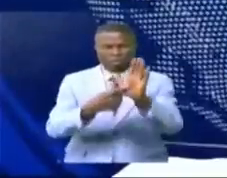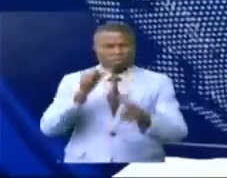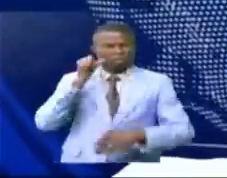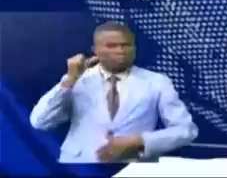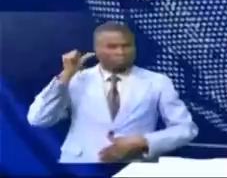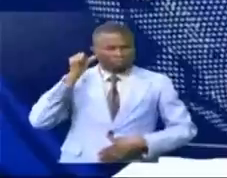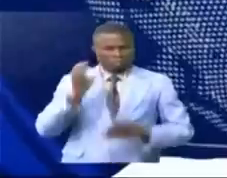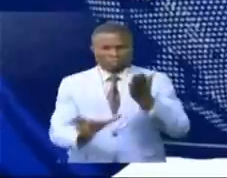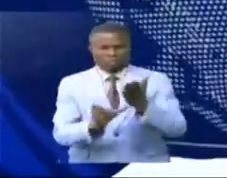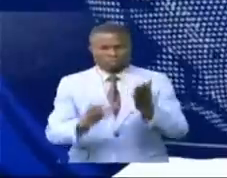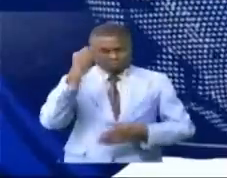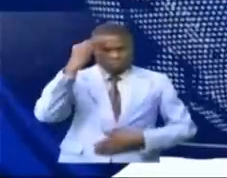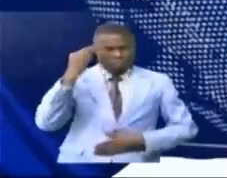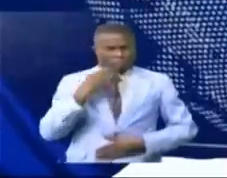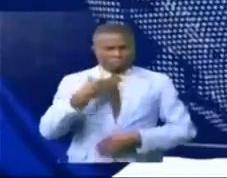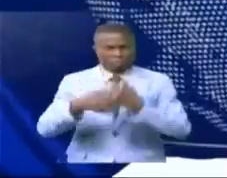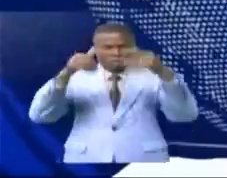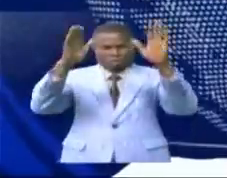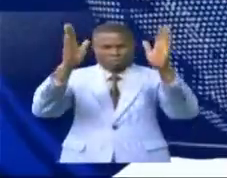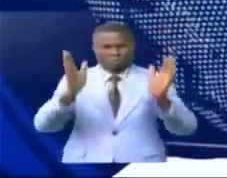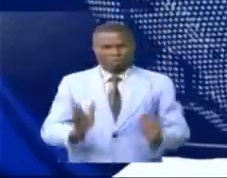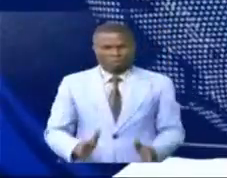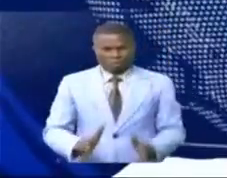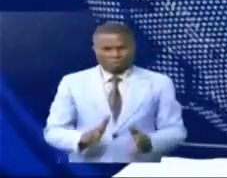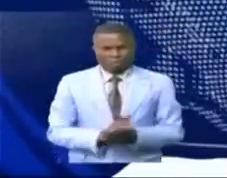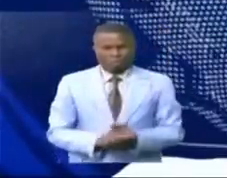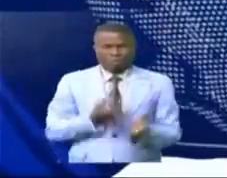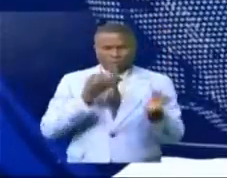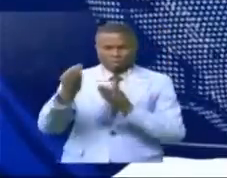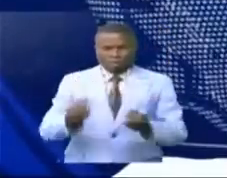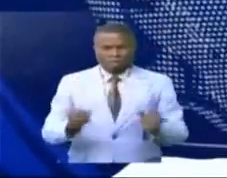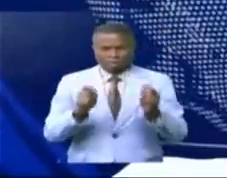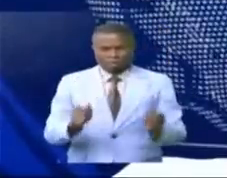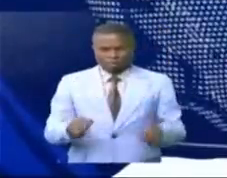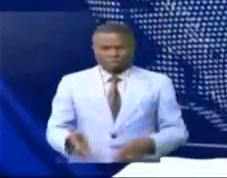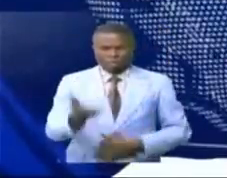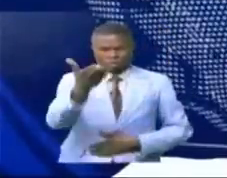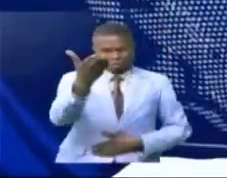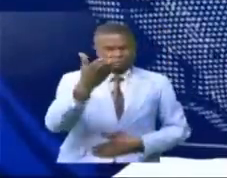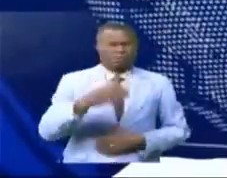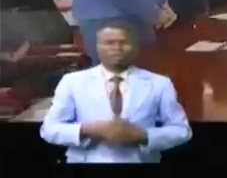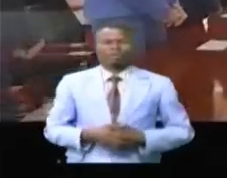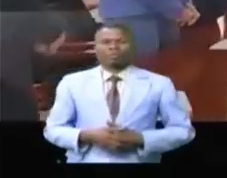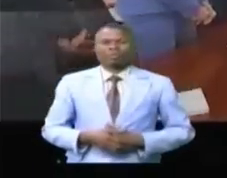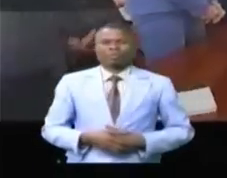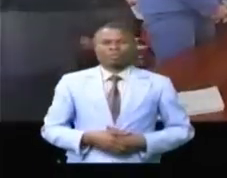au vice-ministre des Affaires étrangères. Les détails avec Doris Monceau.